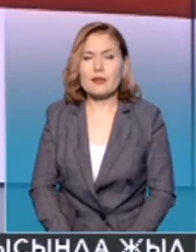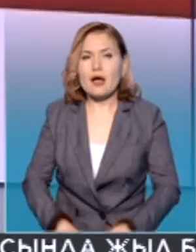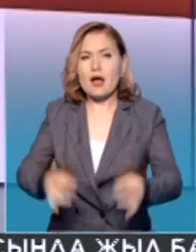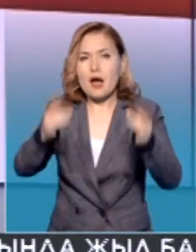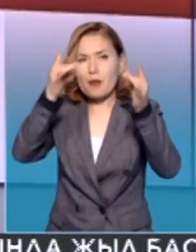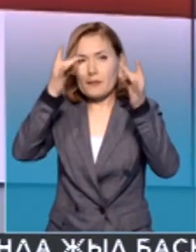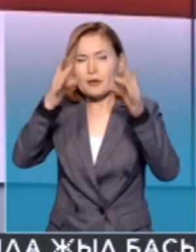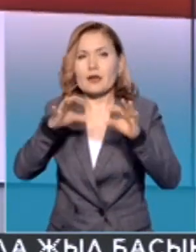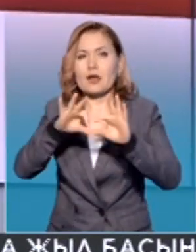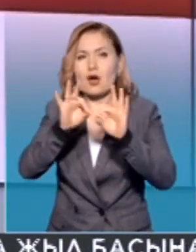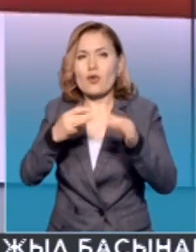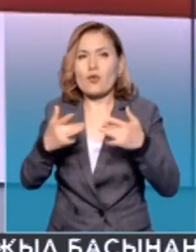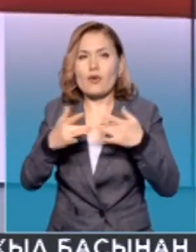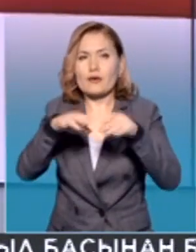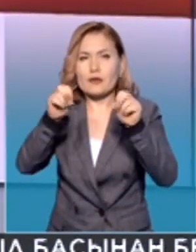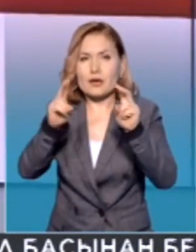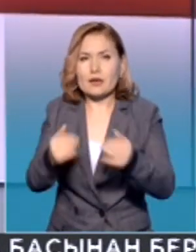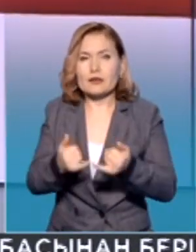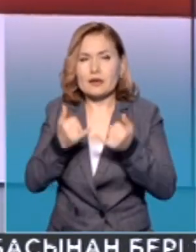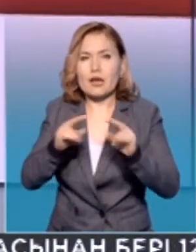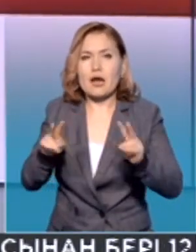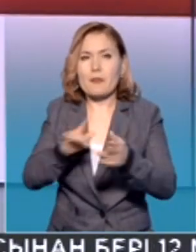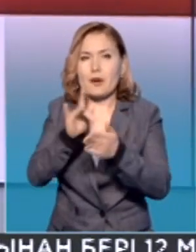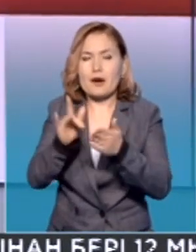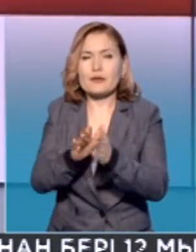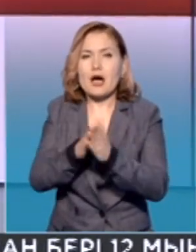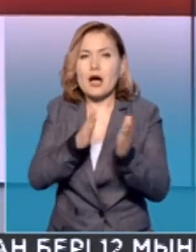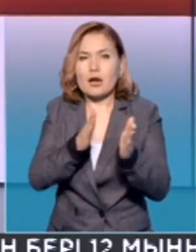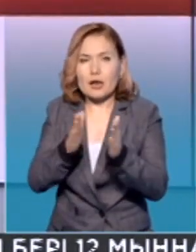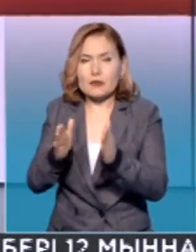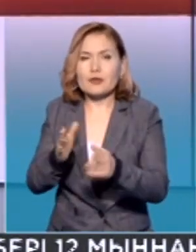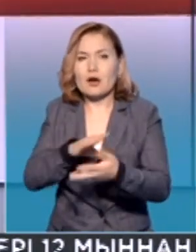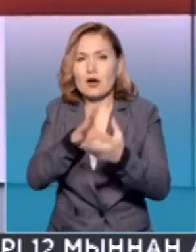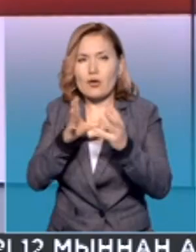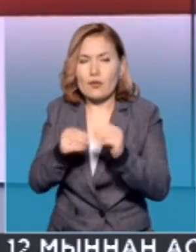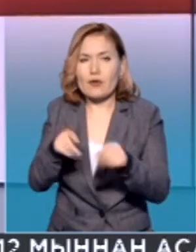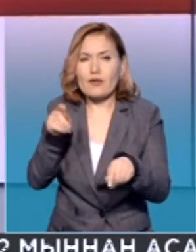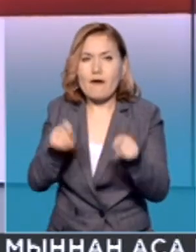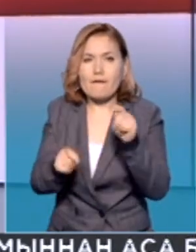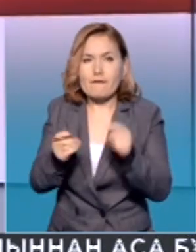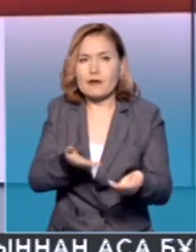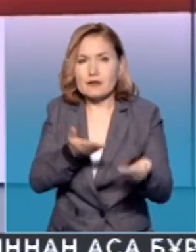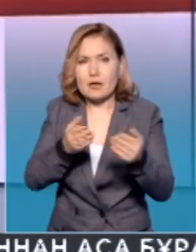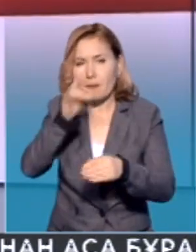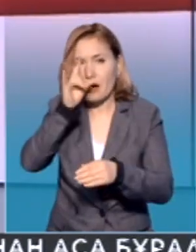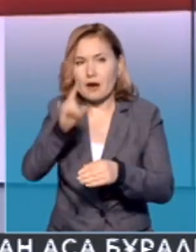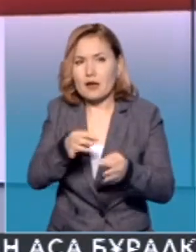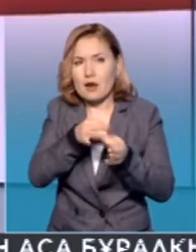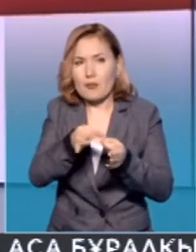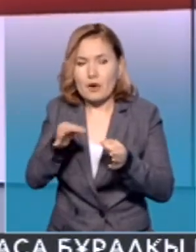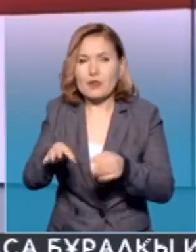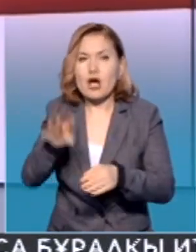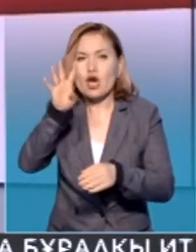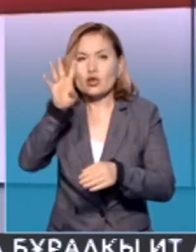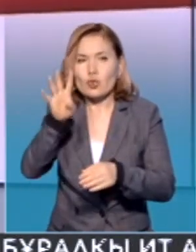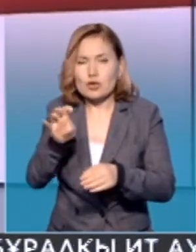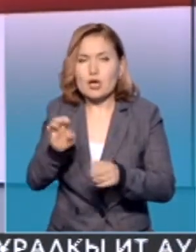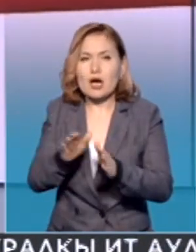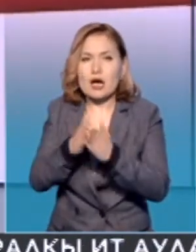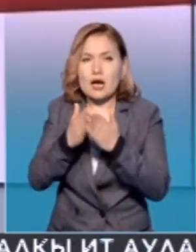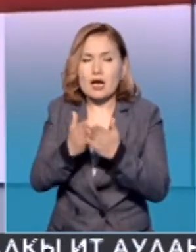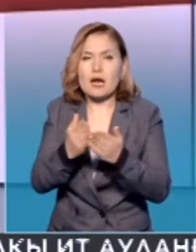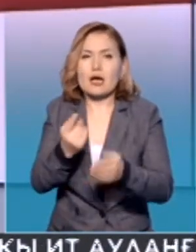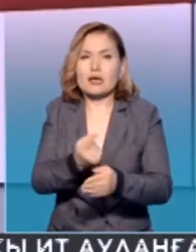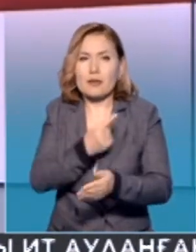Мәдениет және өнер қызметкерлері күніне орай Елордада кітапханашылардың Open Air фестивалі өтті. Оған еліміздің барлық өңірінен 400-ге жуық